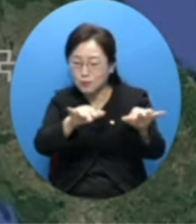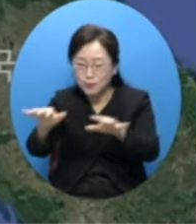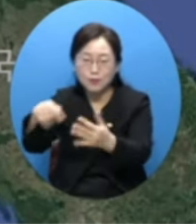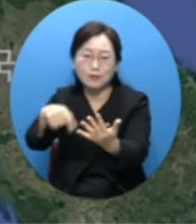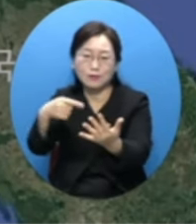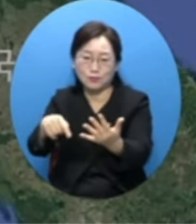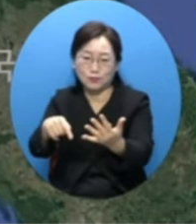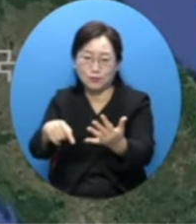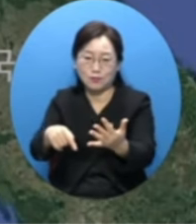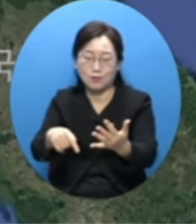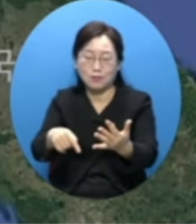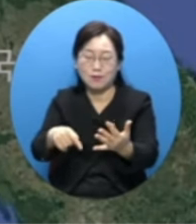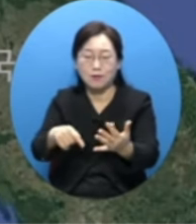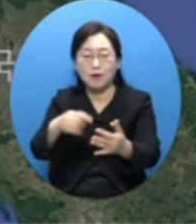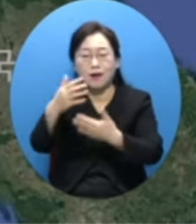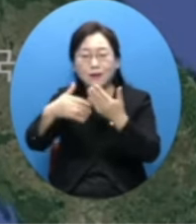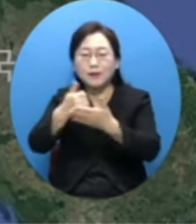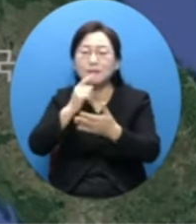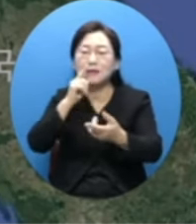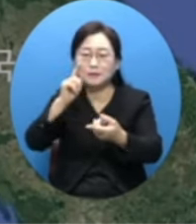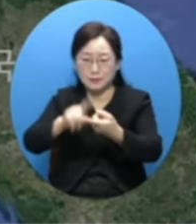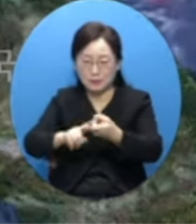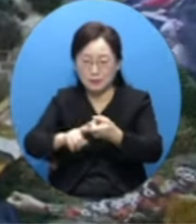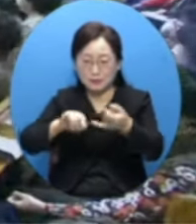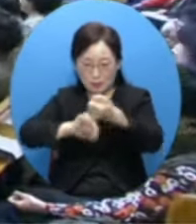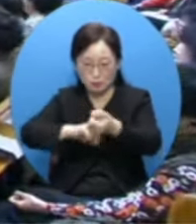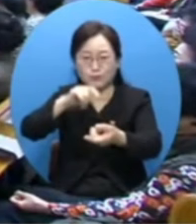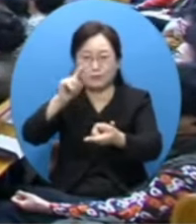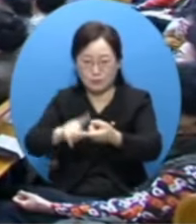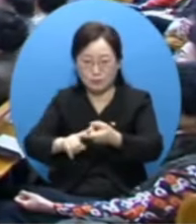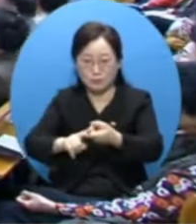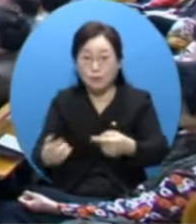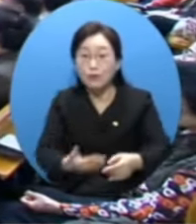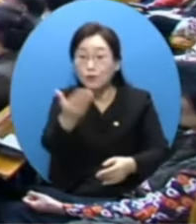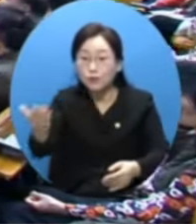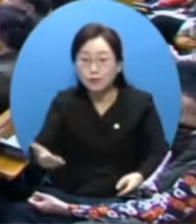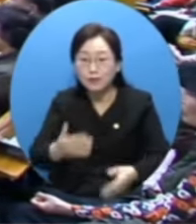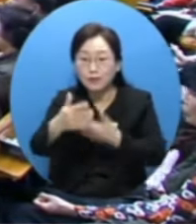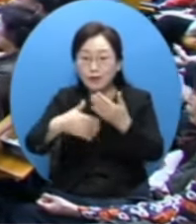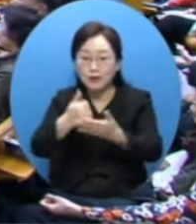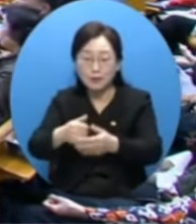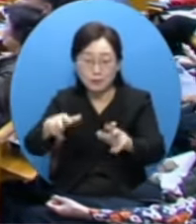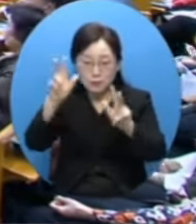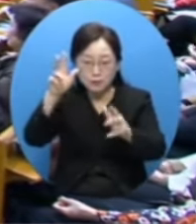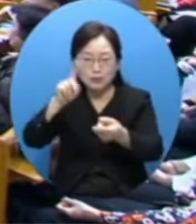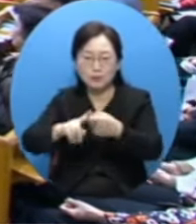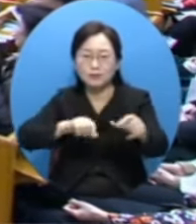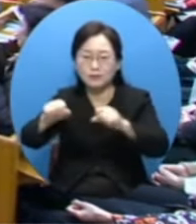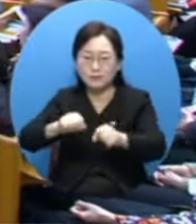확장했습니다. 하나님께 약속을 지킨 것입니다. 여러분 하나님께 결단하며 그 말씀을 지켜 행하시기 바랍니다.